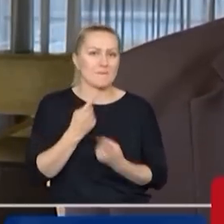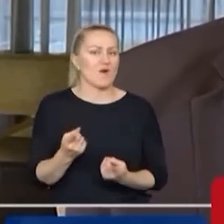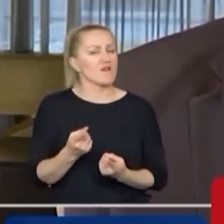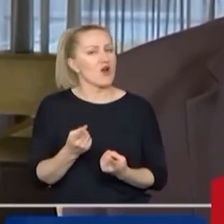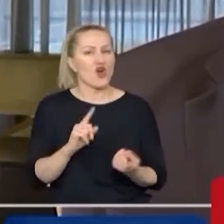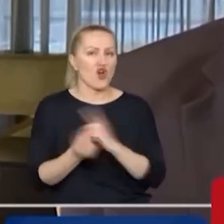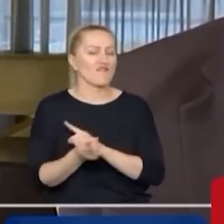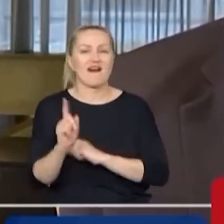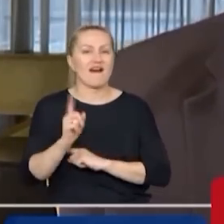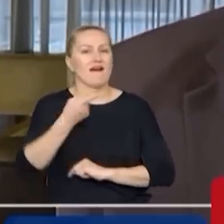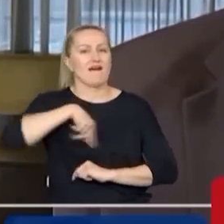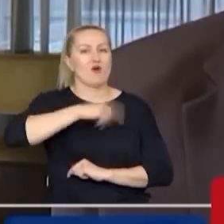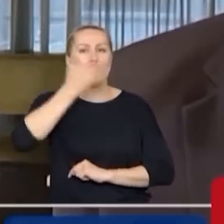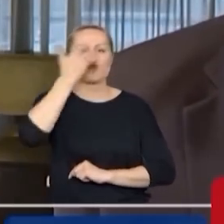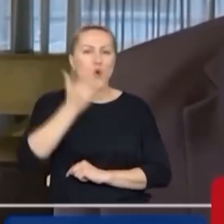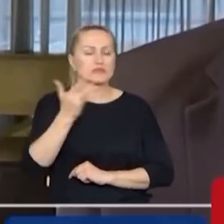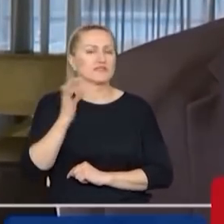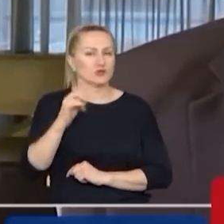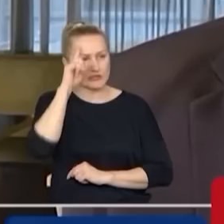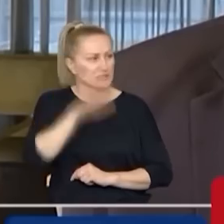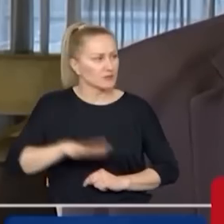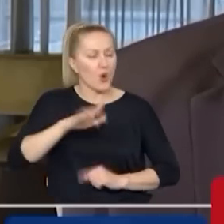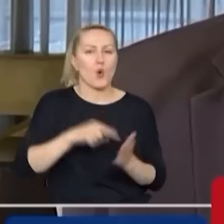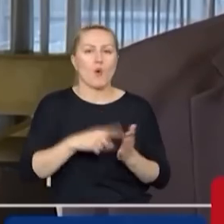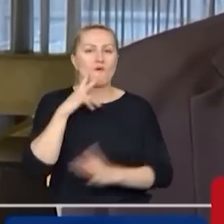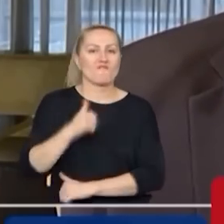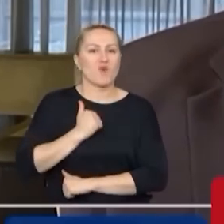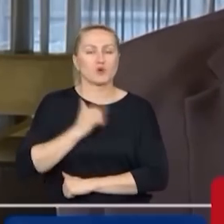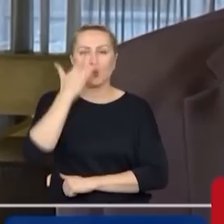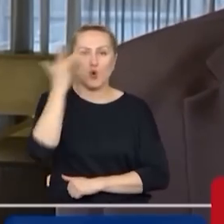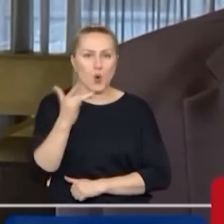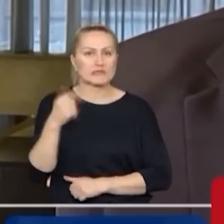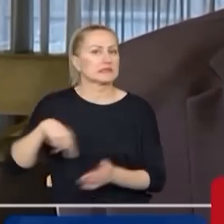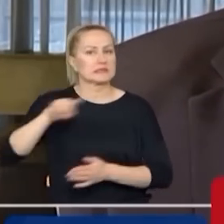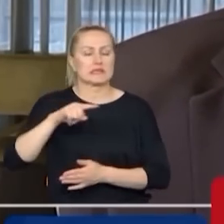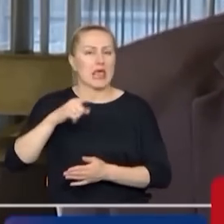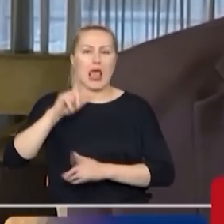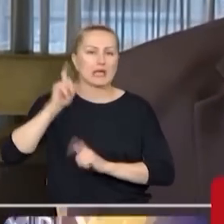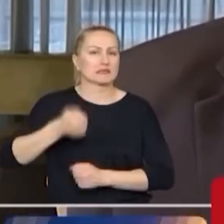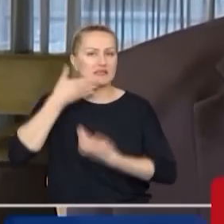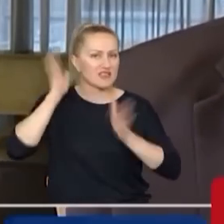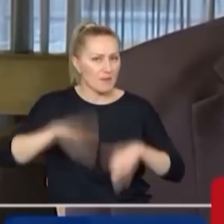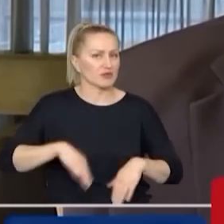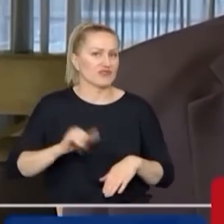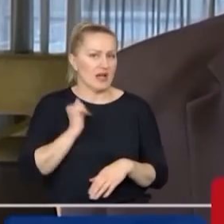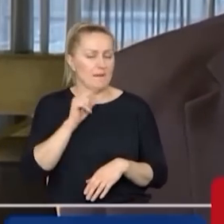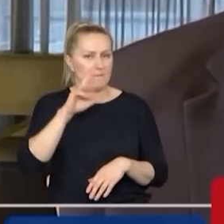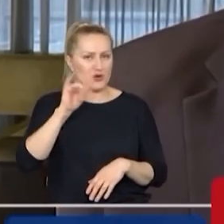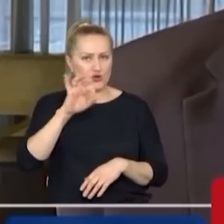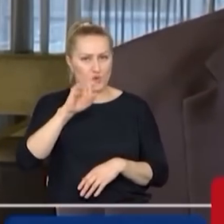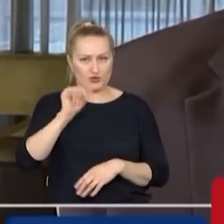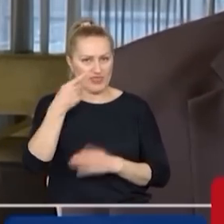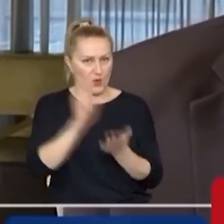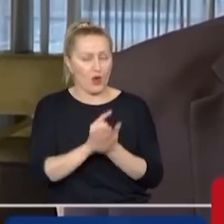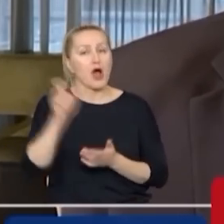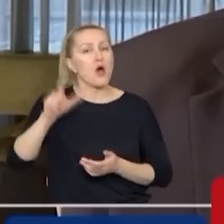to społeczeństwo rosyjskie, to armia rosyjska nie doprowadziła do tego, żeby udana była akcja Prigożyna. Łukaszenka